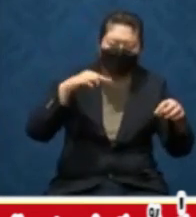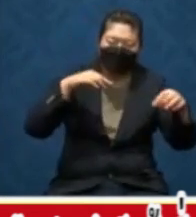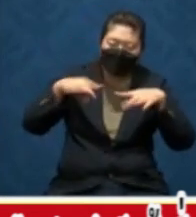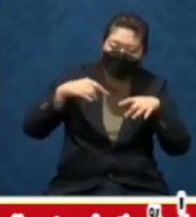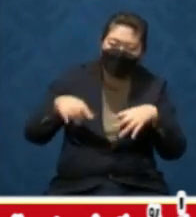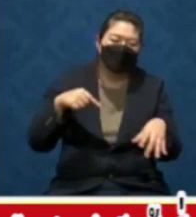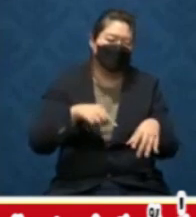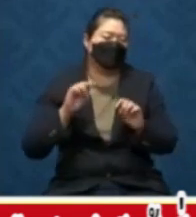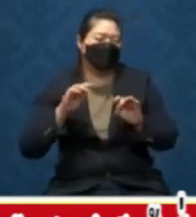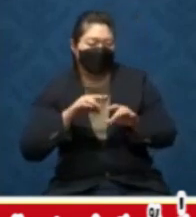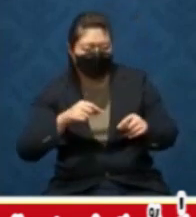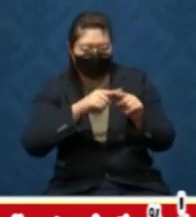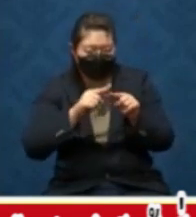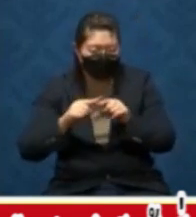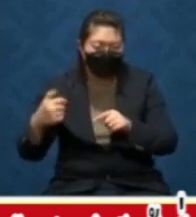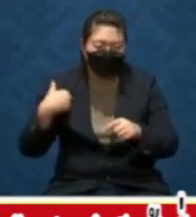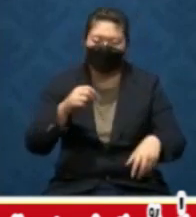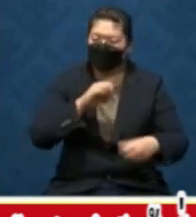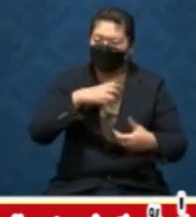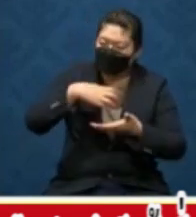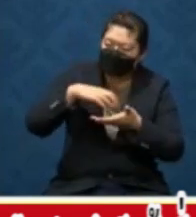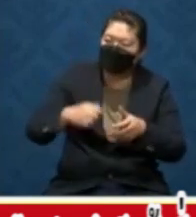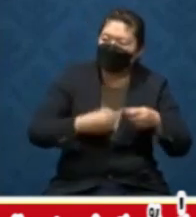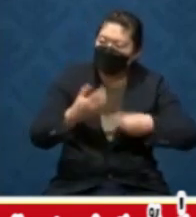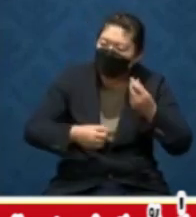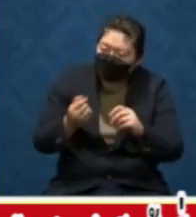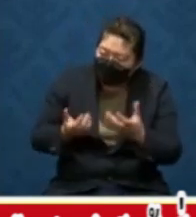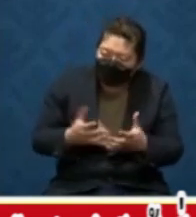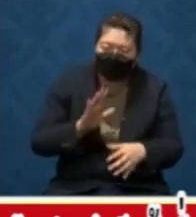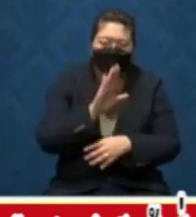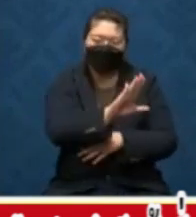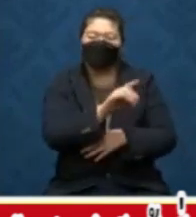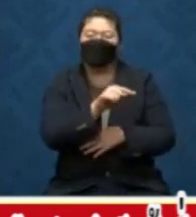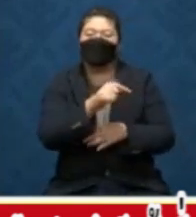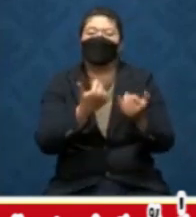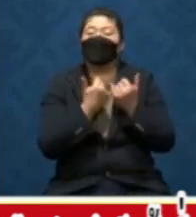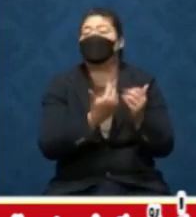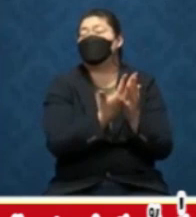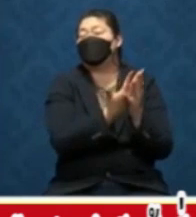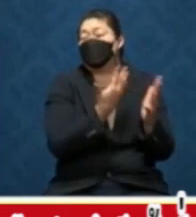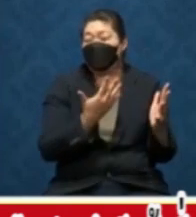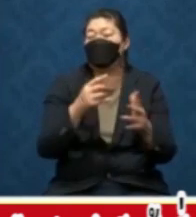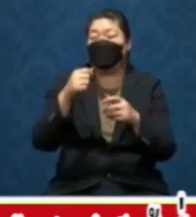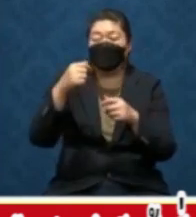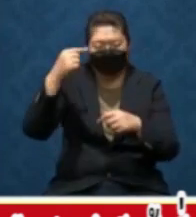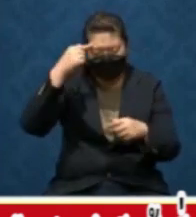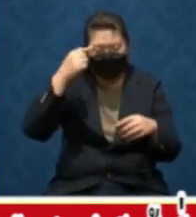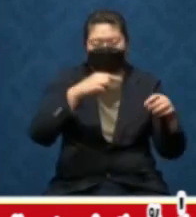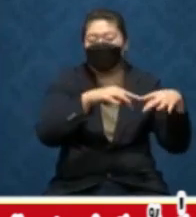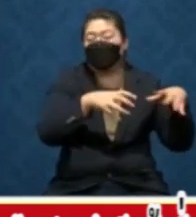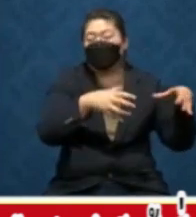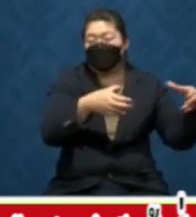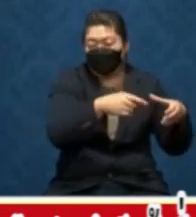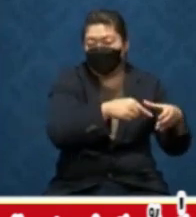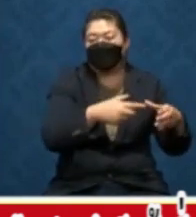การเมืองคนที่วิพากษ์วิจารณ์ท่านไม่ได้นะคะขณะนี้นะคะผู้ที่ชุมนุมต้านรัฐบาลหรือมีความเห็นต่างเนี่ยถูก